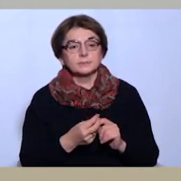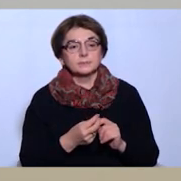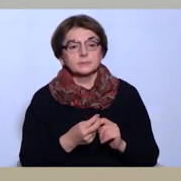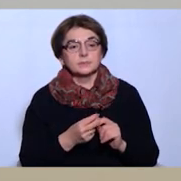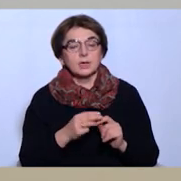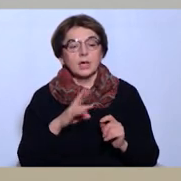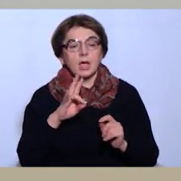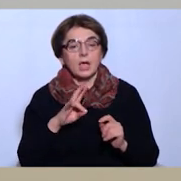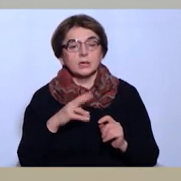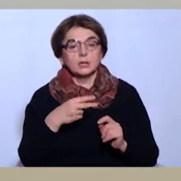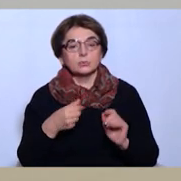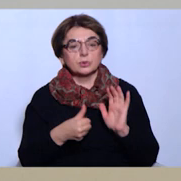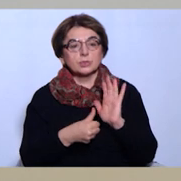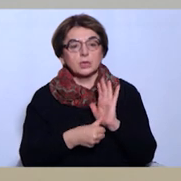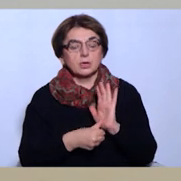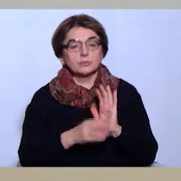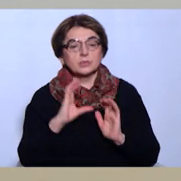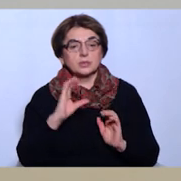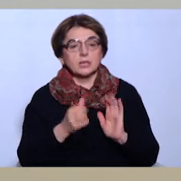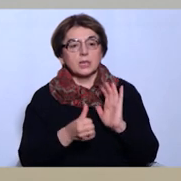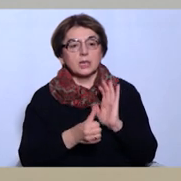n უდრის 6-ს გვაქვს